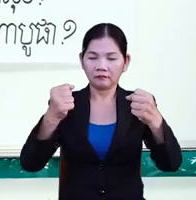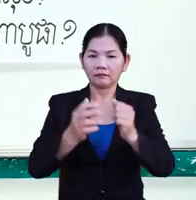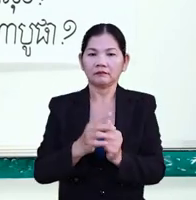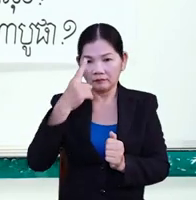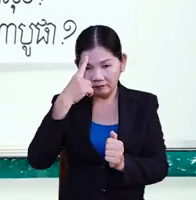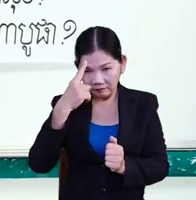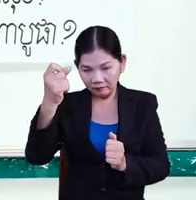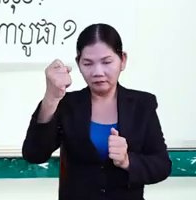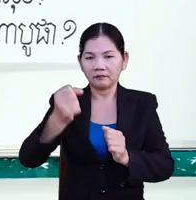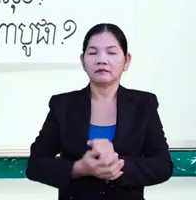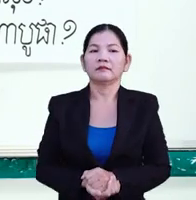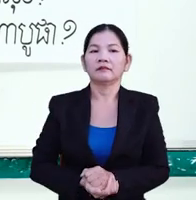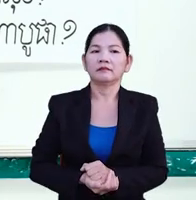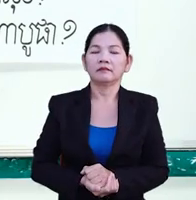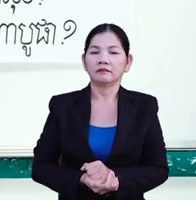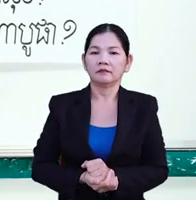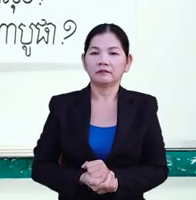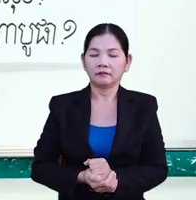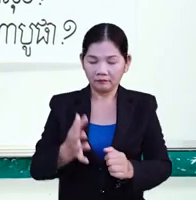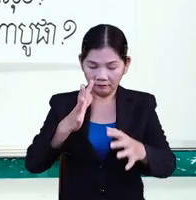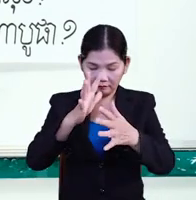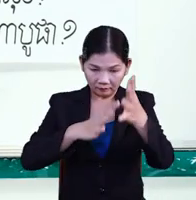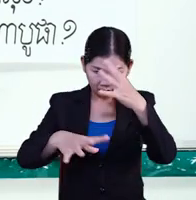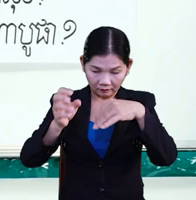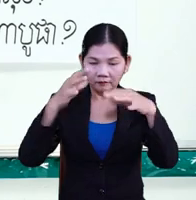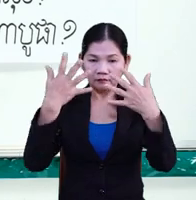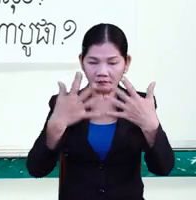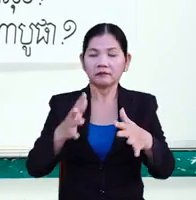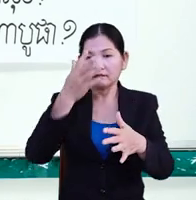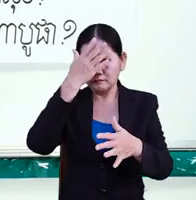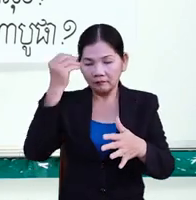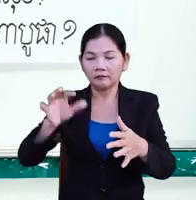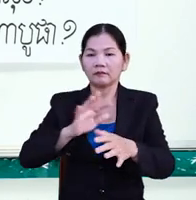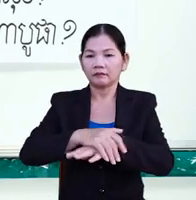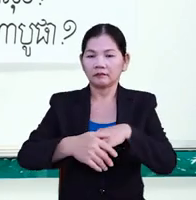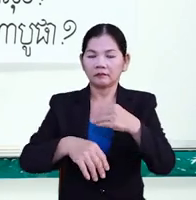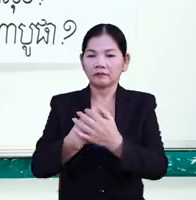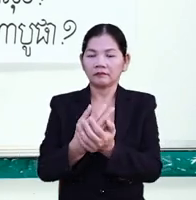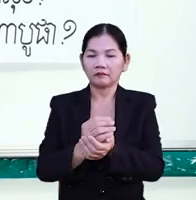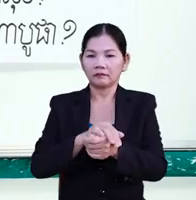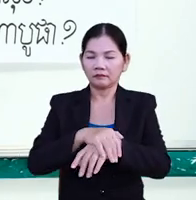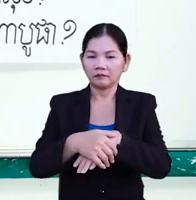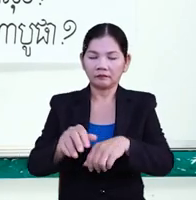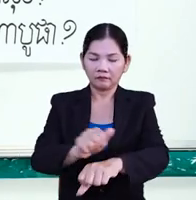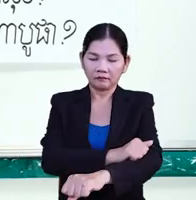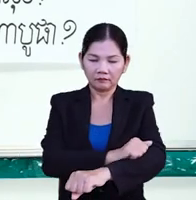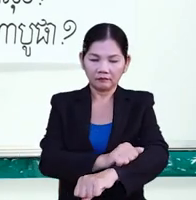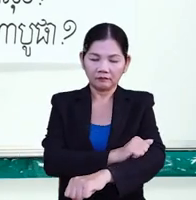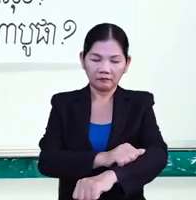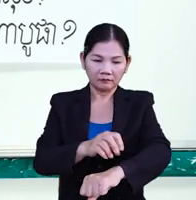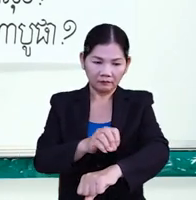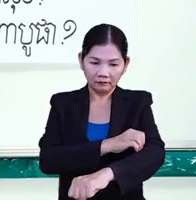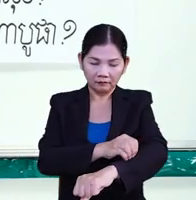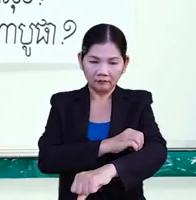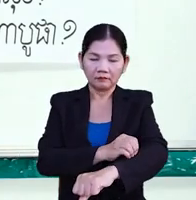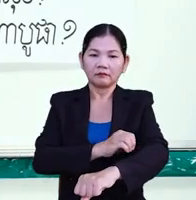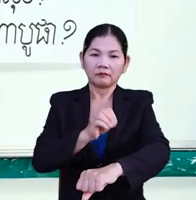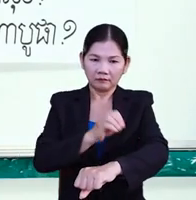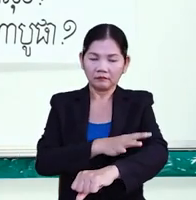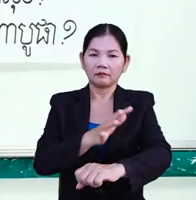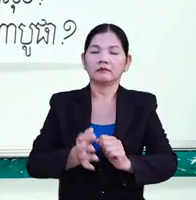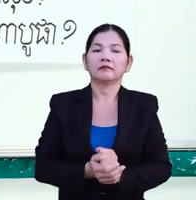ពល្អបញ្ញាឆ្លាតវៃចាក្រោយពីរៀនជាមួយអ្នកគ្រូហើយសូមកុំភ្លេចលាងដៃជាមួយនឹងសាប៊ូអាកុលឬ